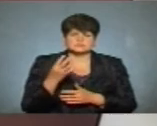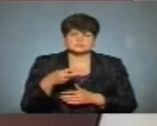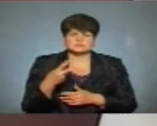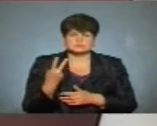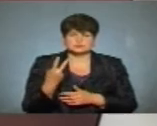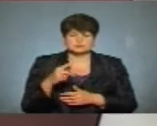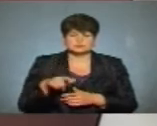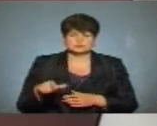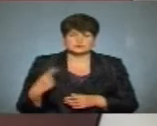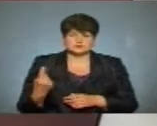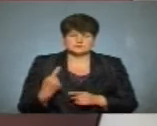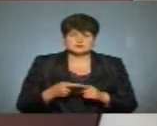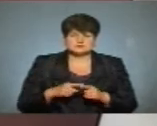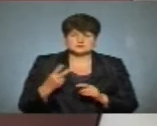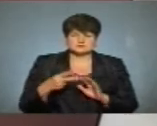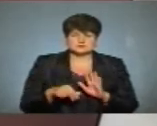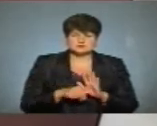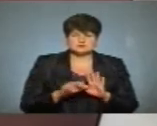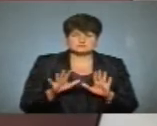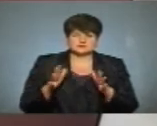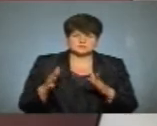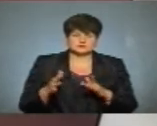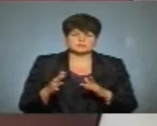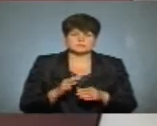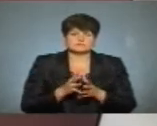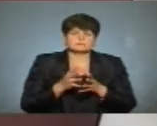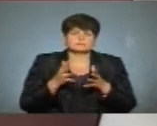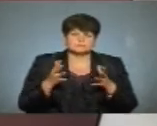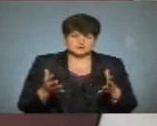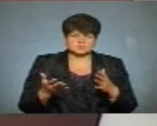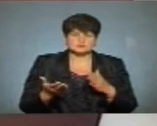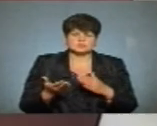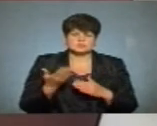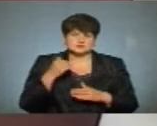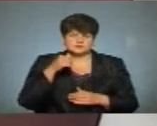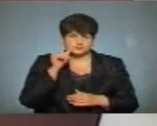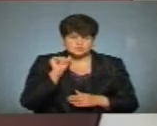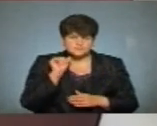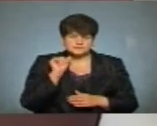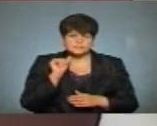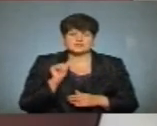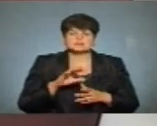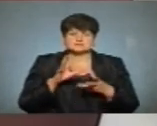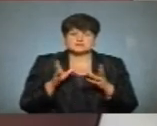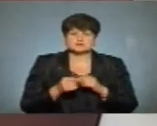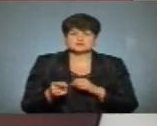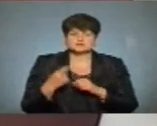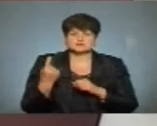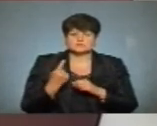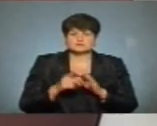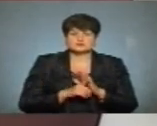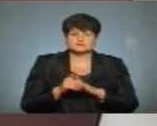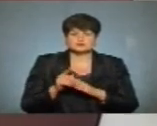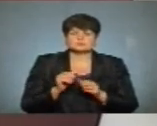жителів області. Це на 26 випадків коронавірусу більше, аніж вчора. Загалом на Тернопільщині з початку